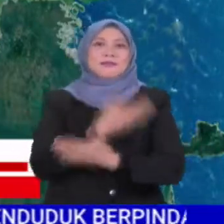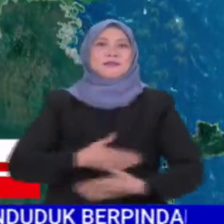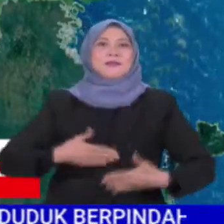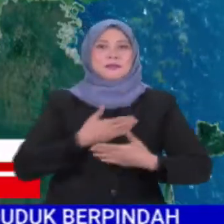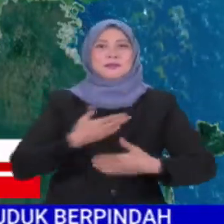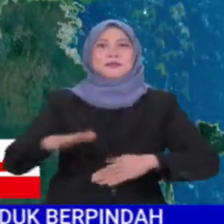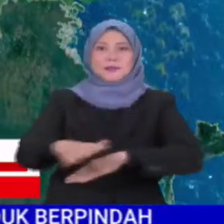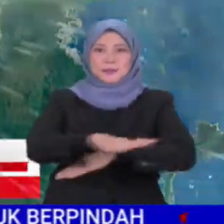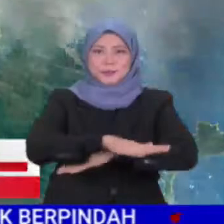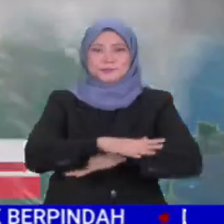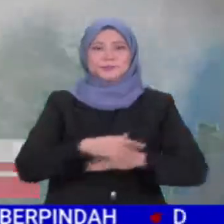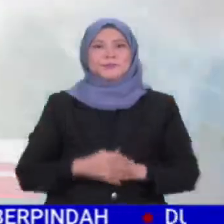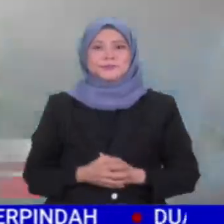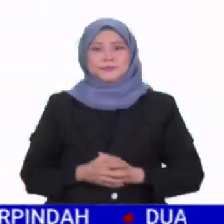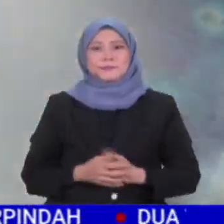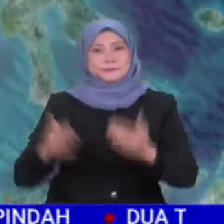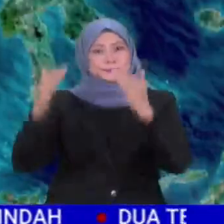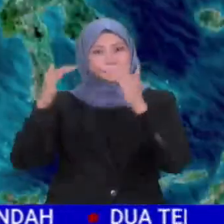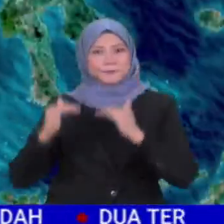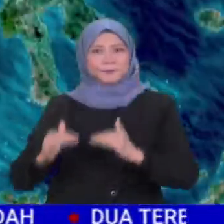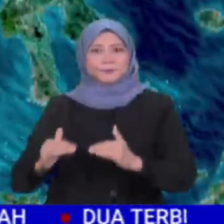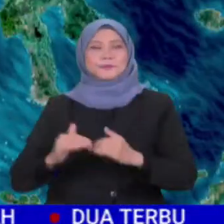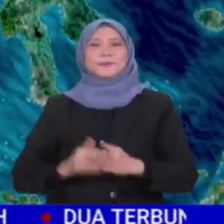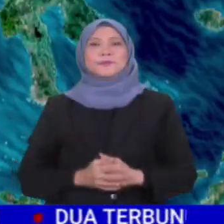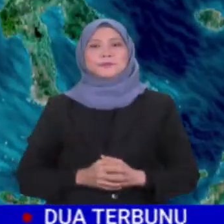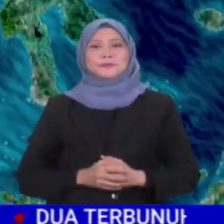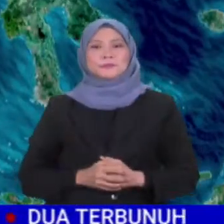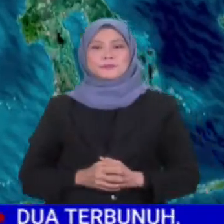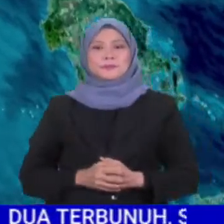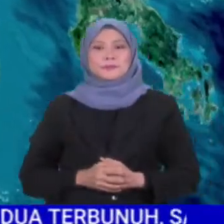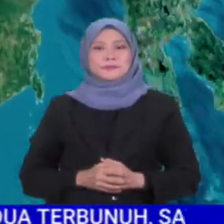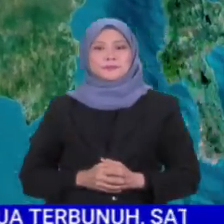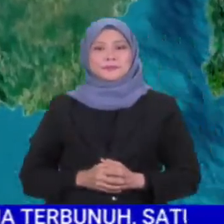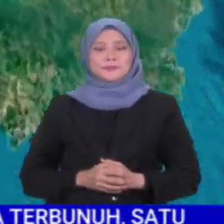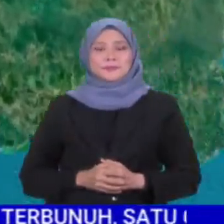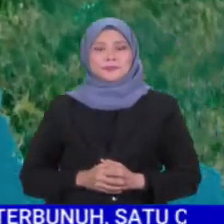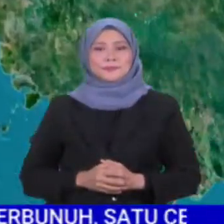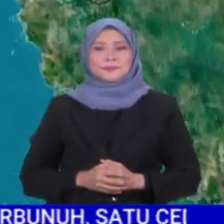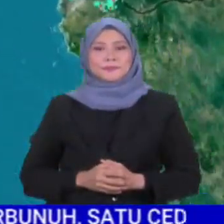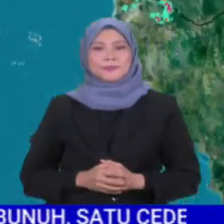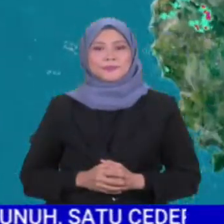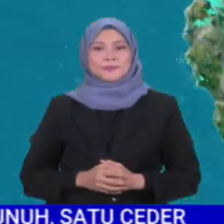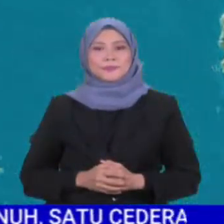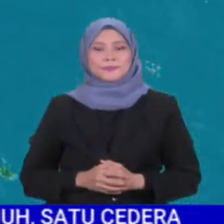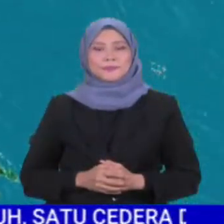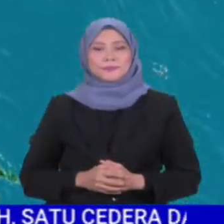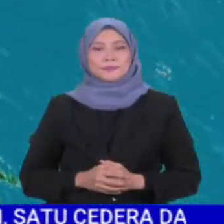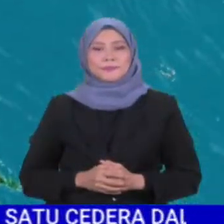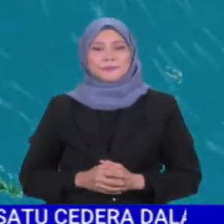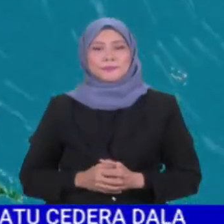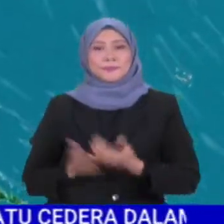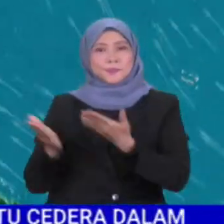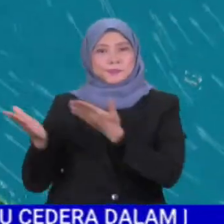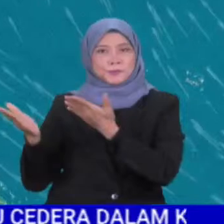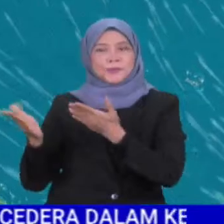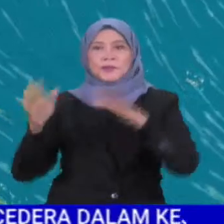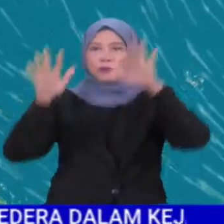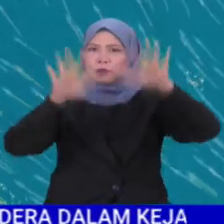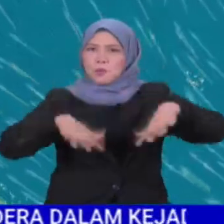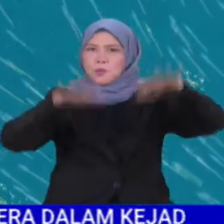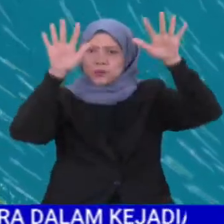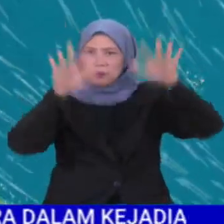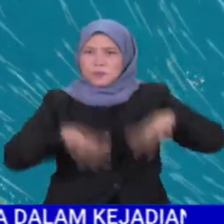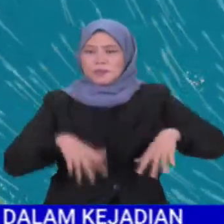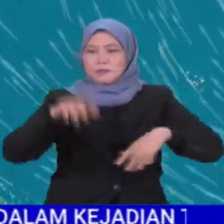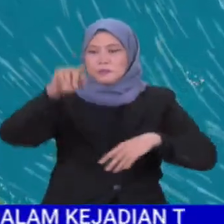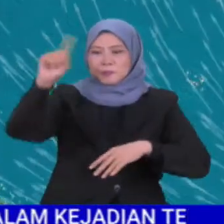laut. Baiklah, kita beralih kepada paparan imej kemerada bagi tinjauan cuaca yang terkini. Dapat diperhatikan hujan serta ribut